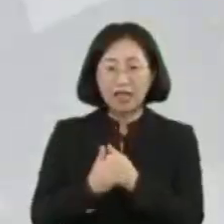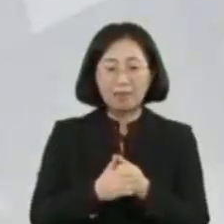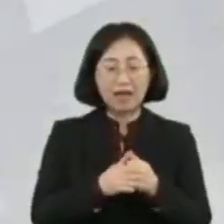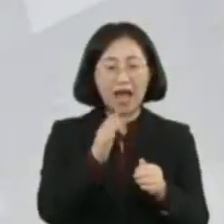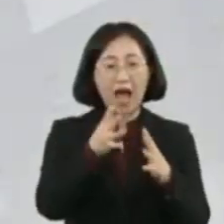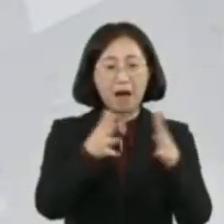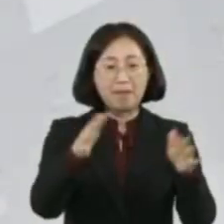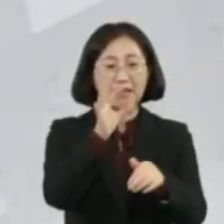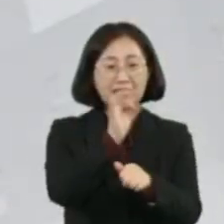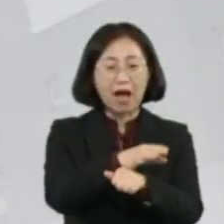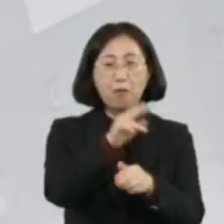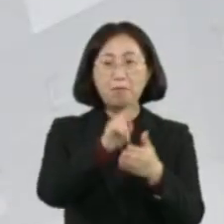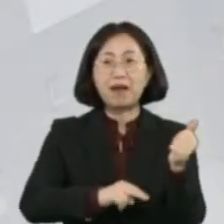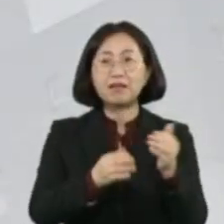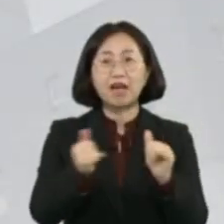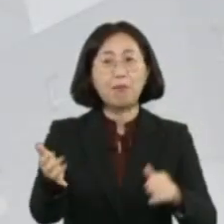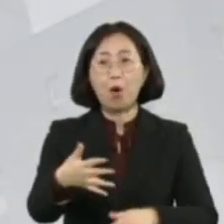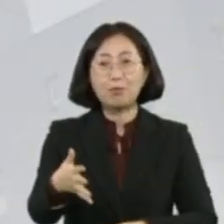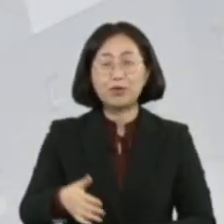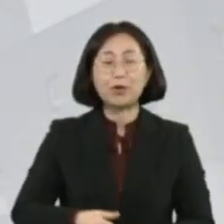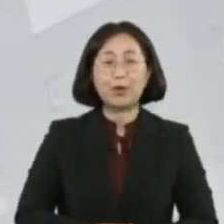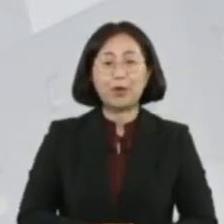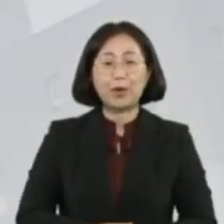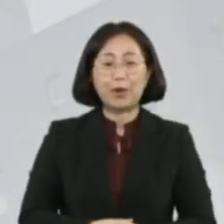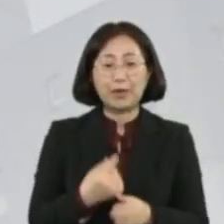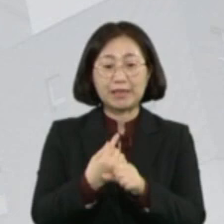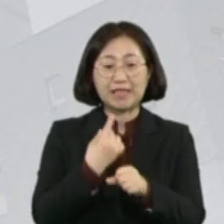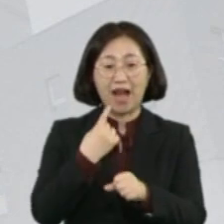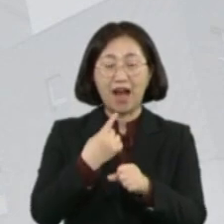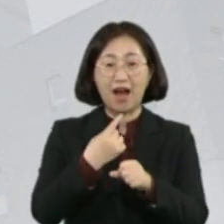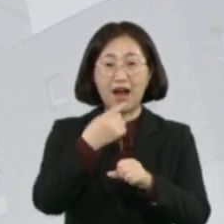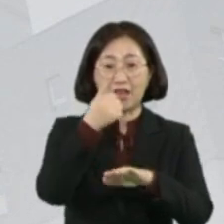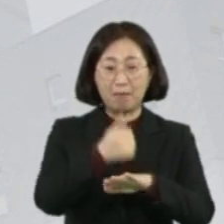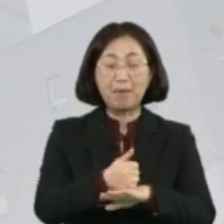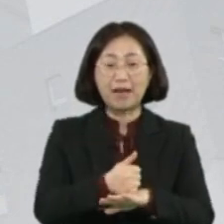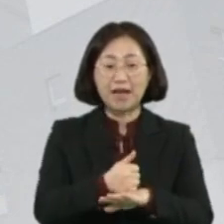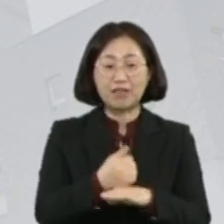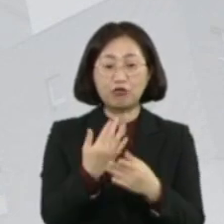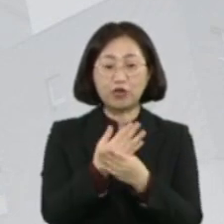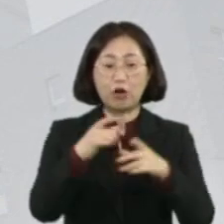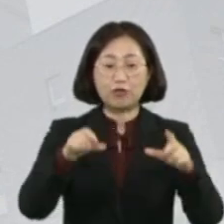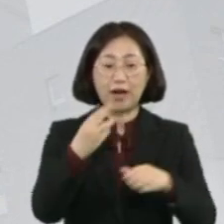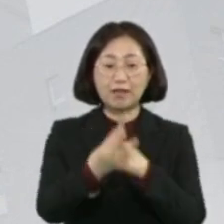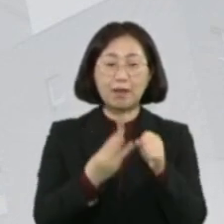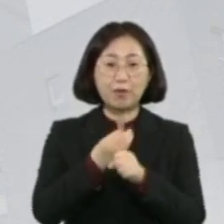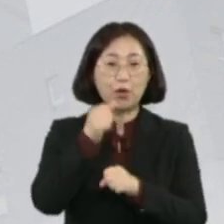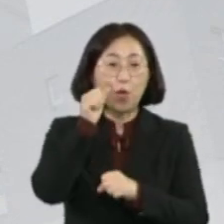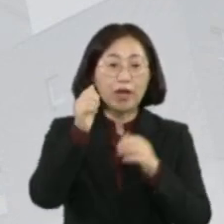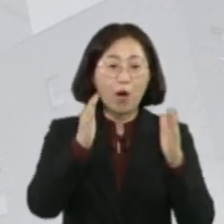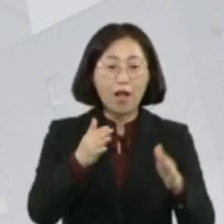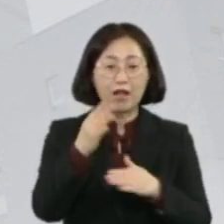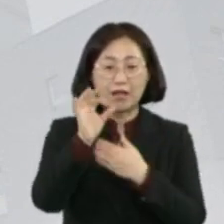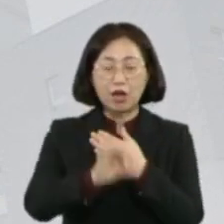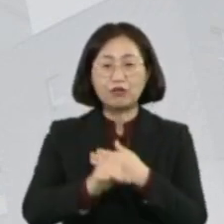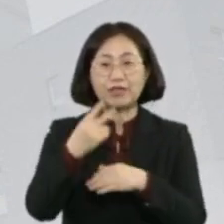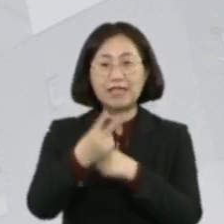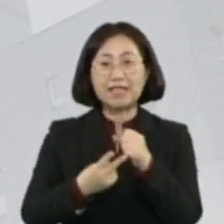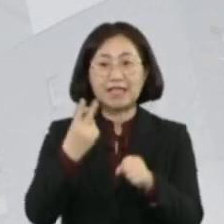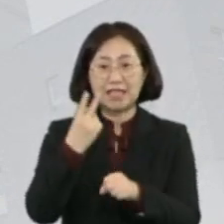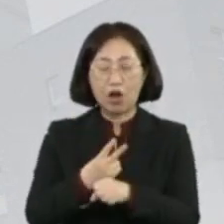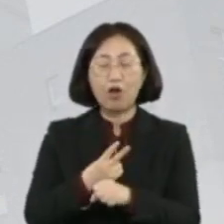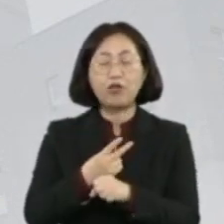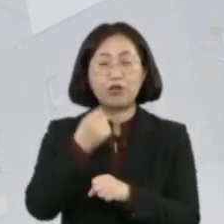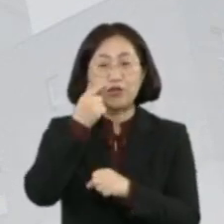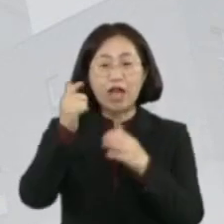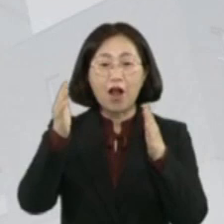분위기가 바뀌기 시작했습니다. 지난 연말에는 대전 유성구가 3년 5개월 만에, 서구는 2년 6개월 만에